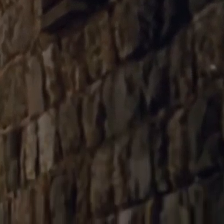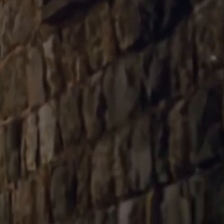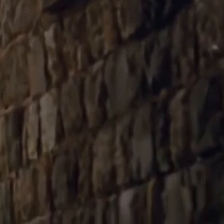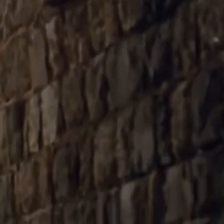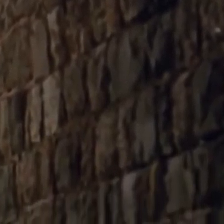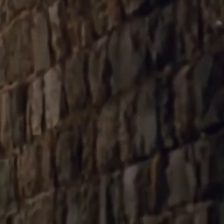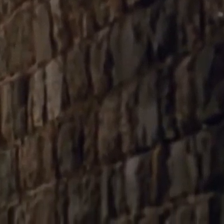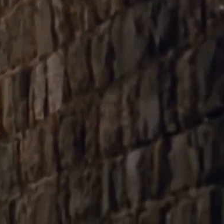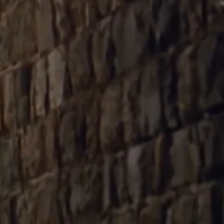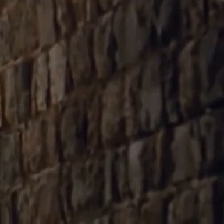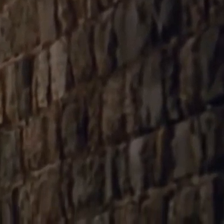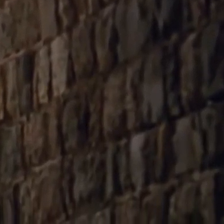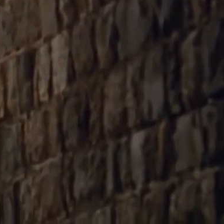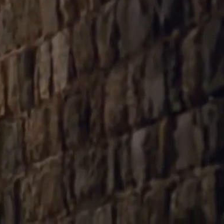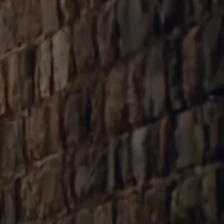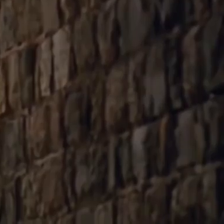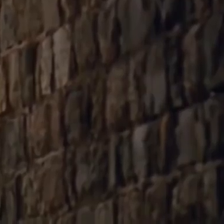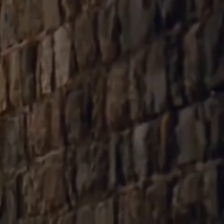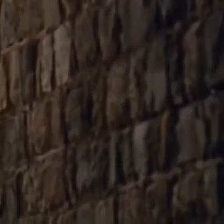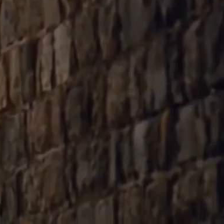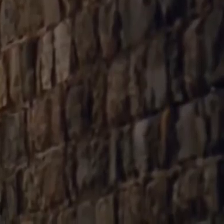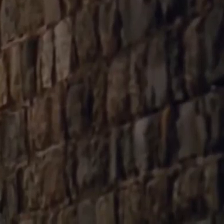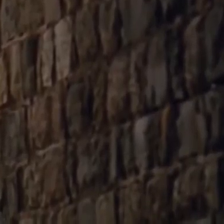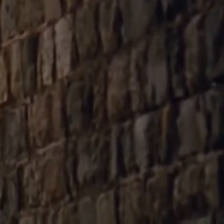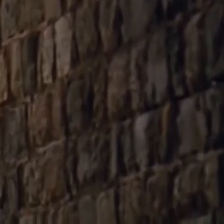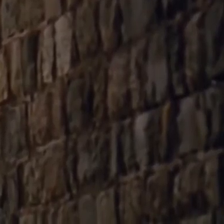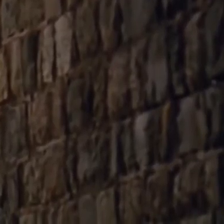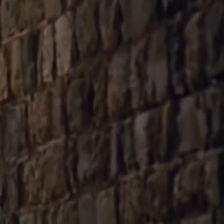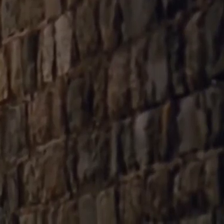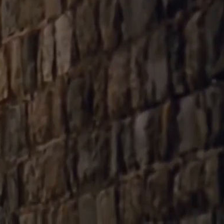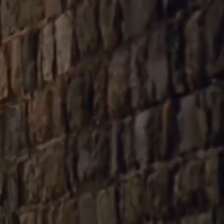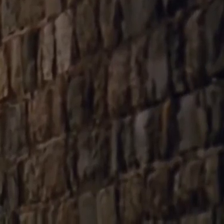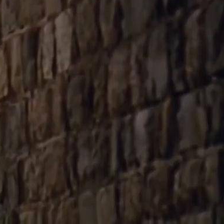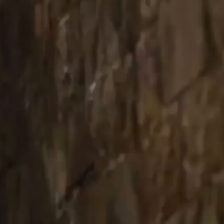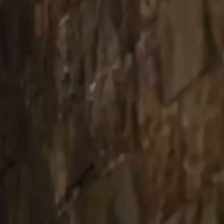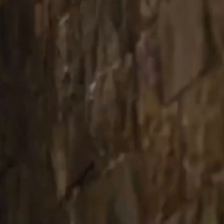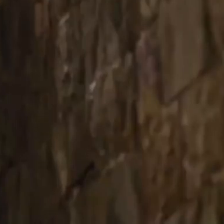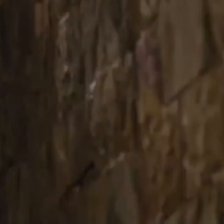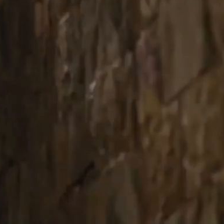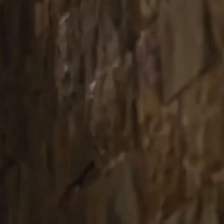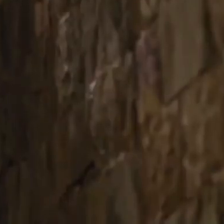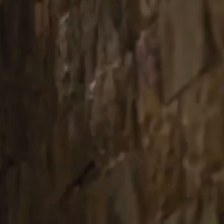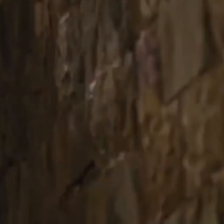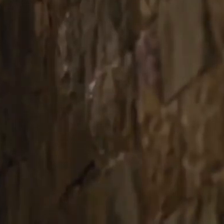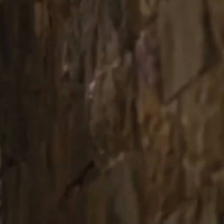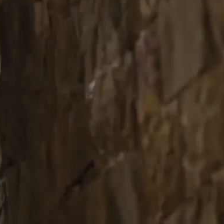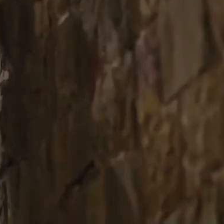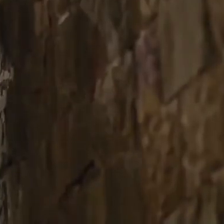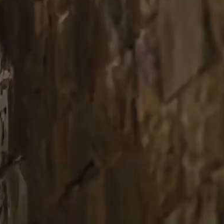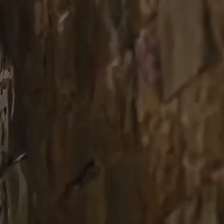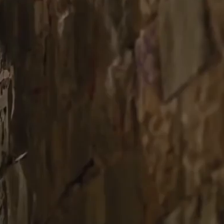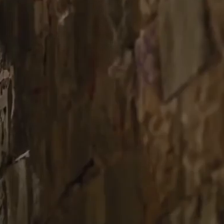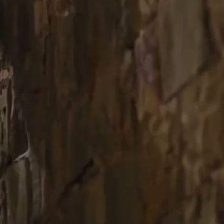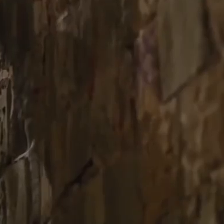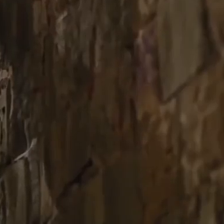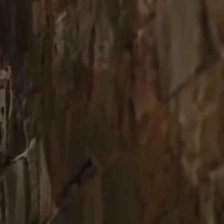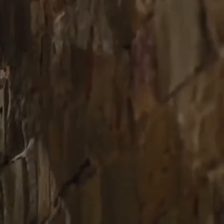Ödersin zamanla geçer yaran. İbrahim dar bir sokakta.